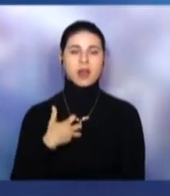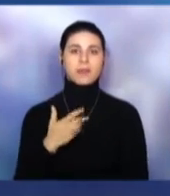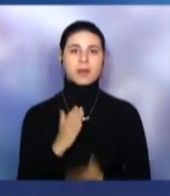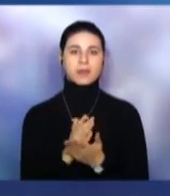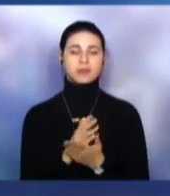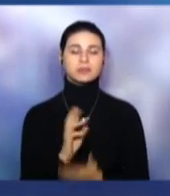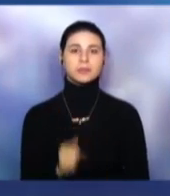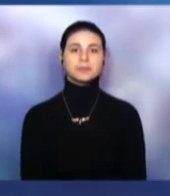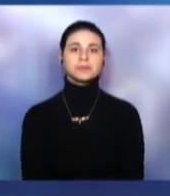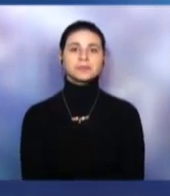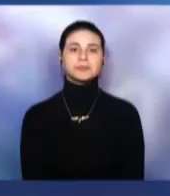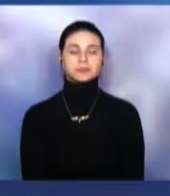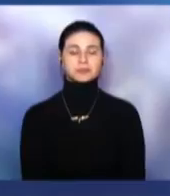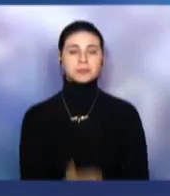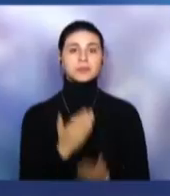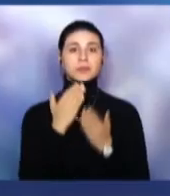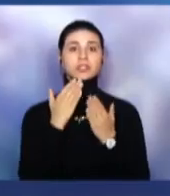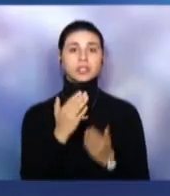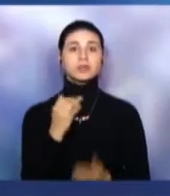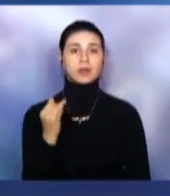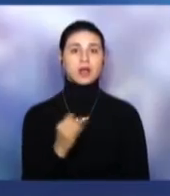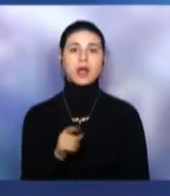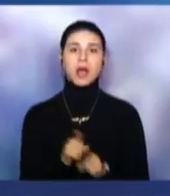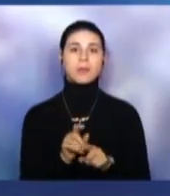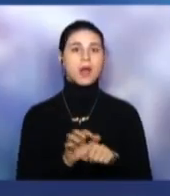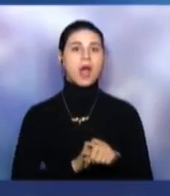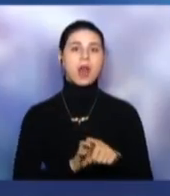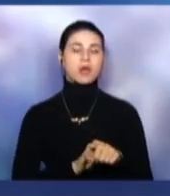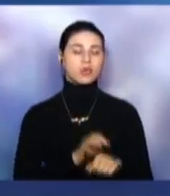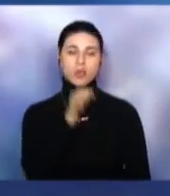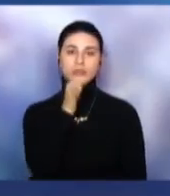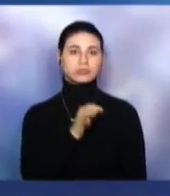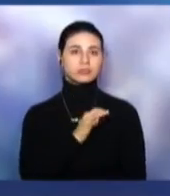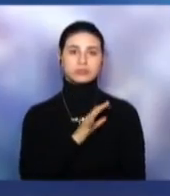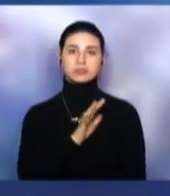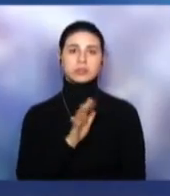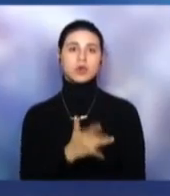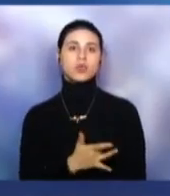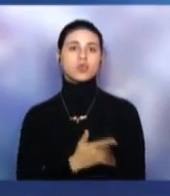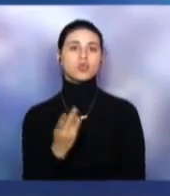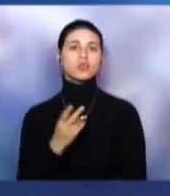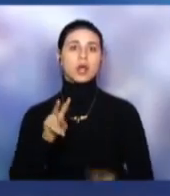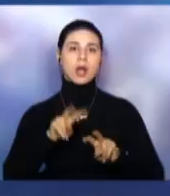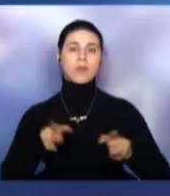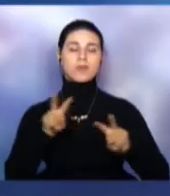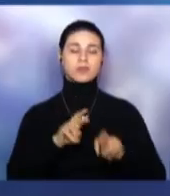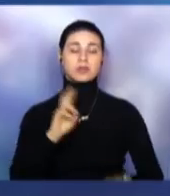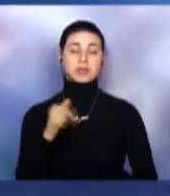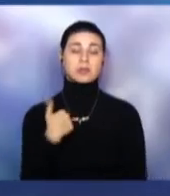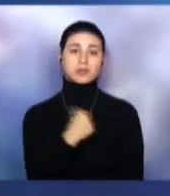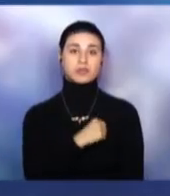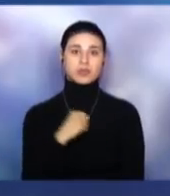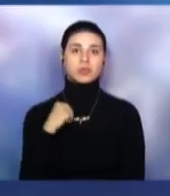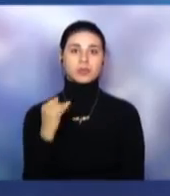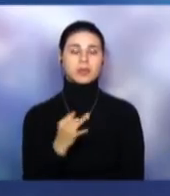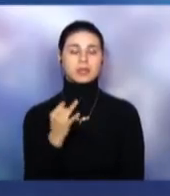და მიჩნდება კითხვა, თუმცა არცერთ ალერგოლოგს არ უთქვამ შემთთვის, რომ გულზე უნდა გამოვეკვლიონ. და მიჩნდება